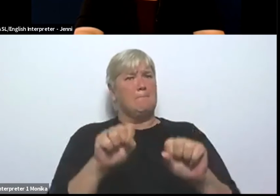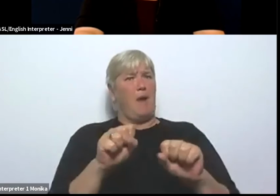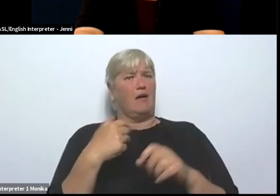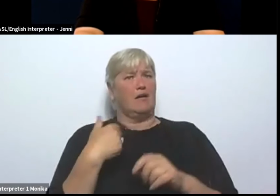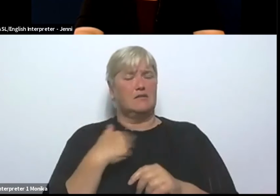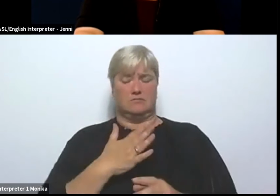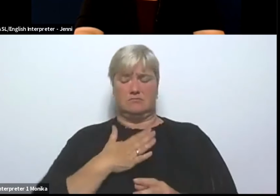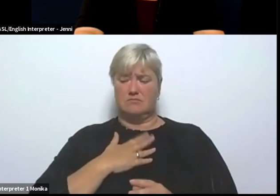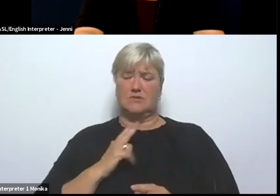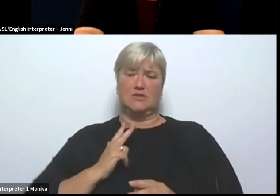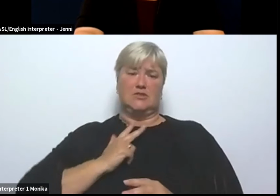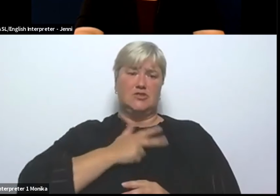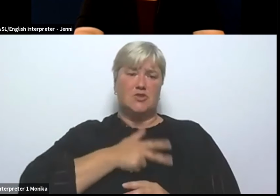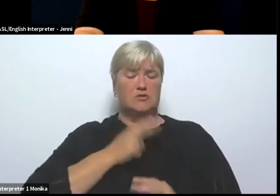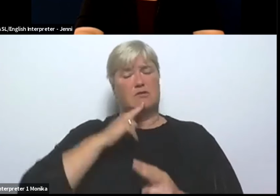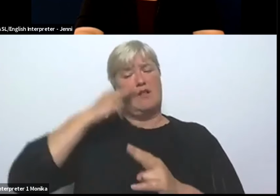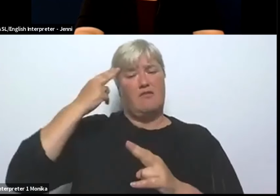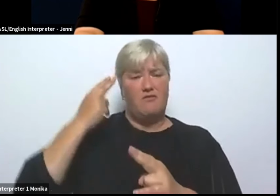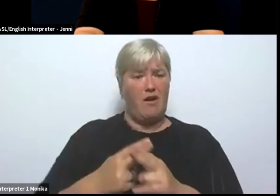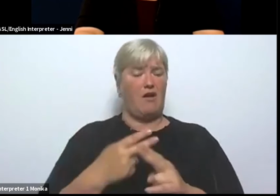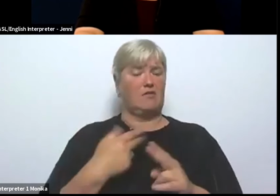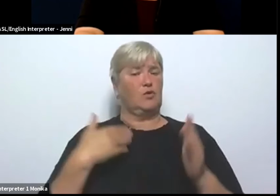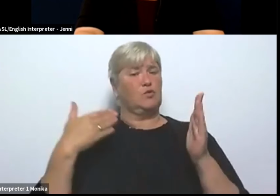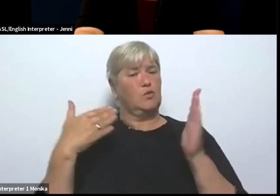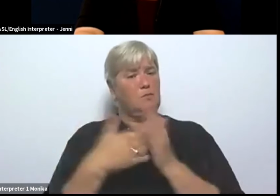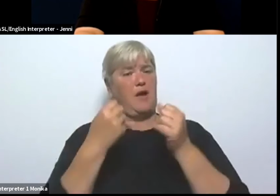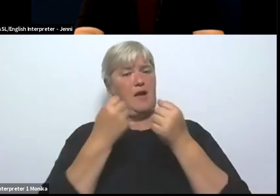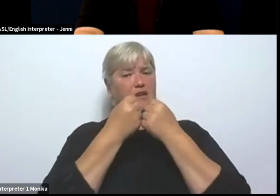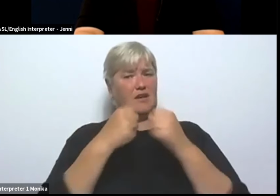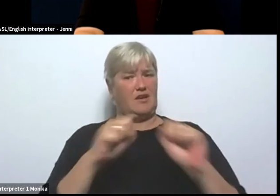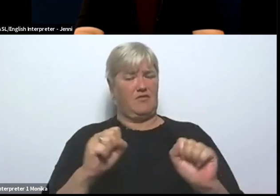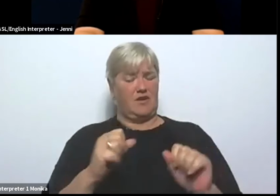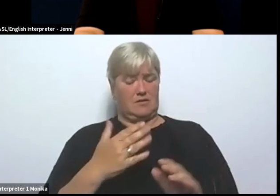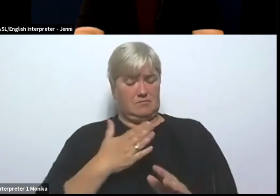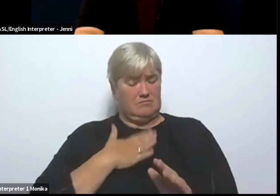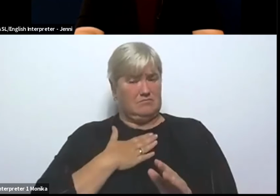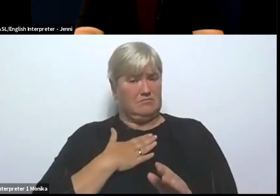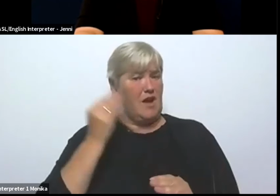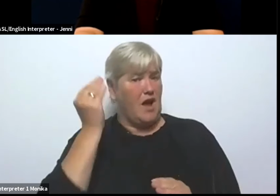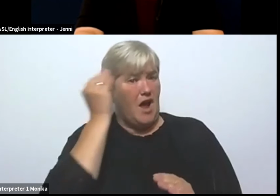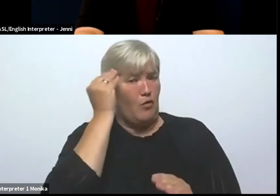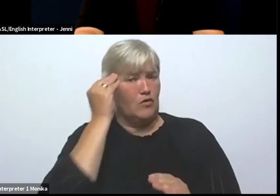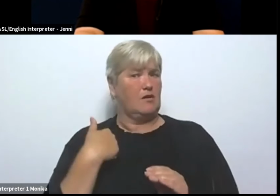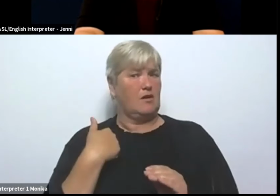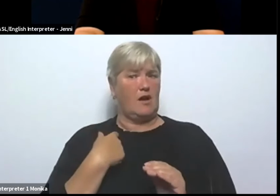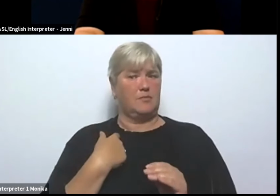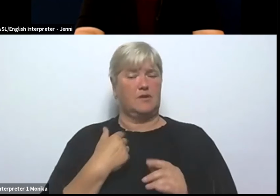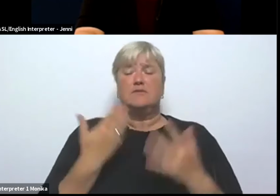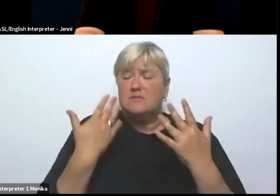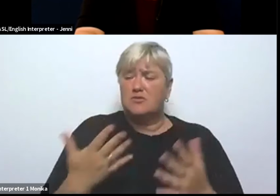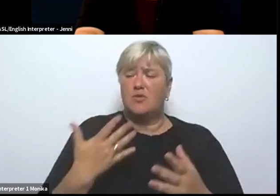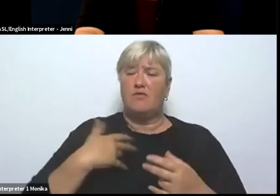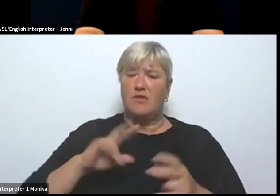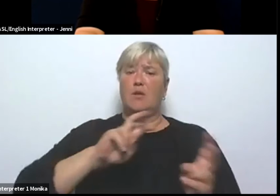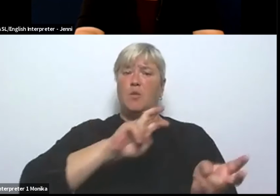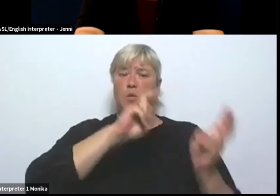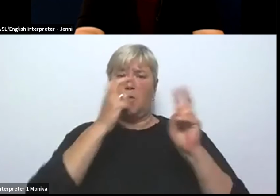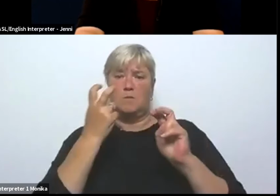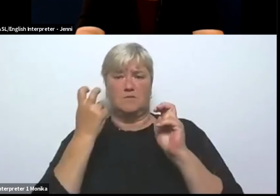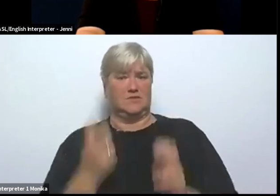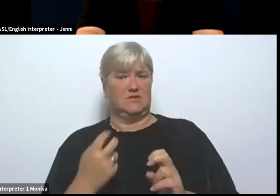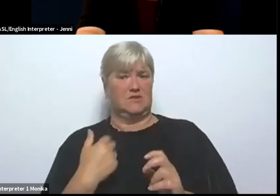soziale Verantwortung, hier Barrierefreiheit zu sein. Das ist unser Job und das ist was wir auch mitnehmen wollen. Und das ist was, umso